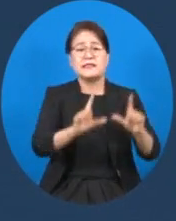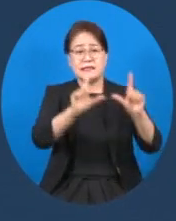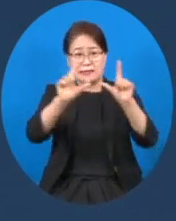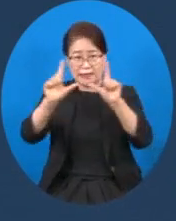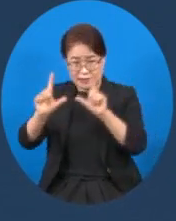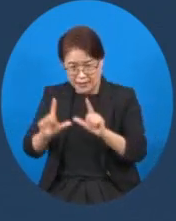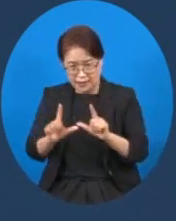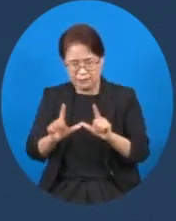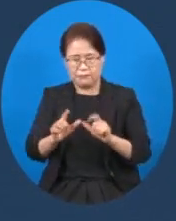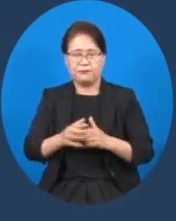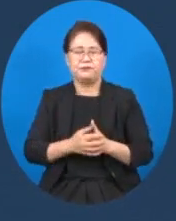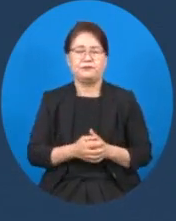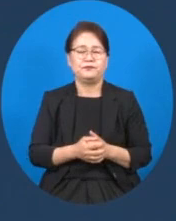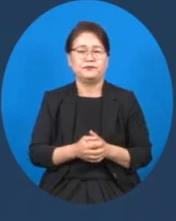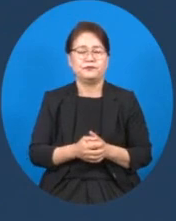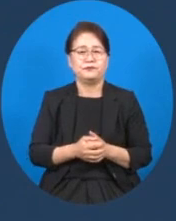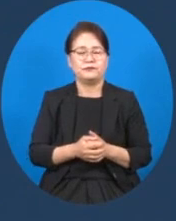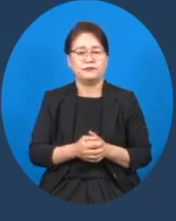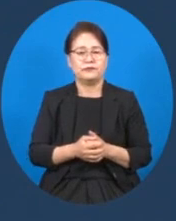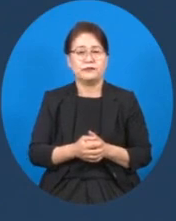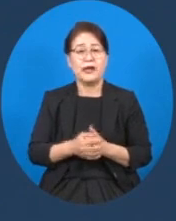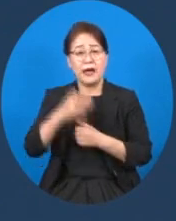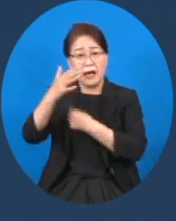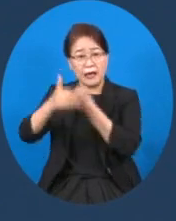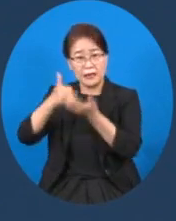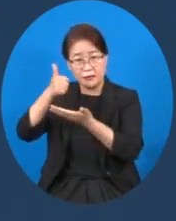사는 것입니다. 그런데요, 하나님은요,